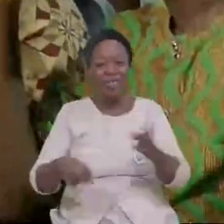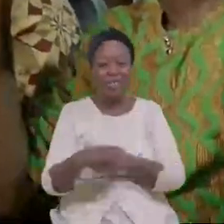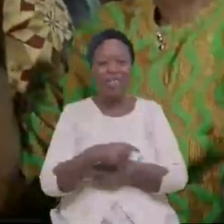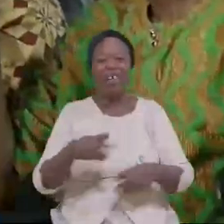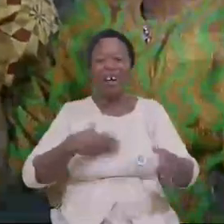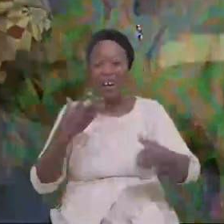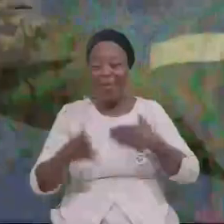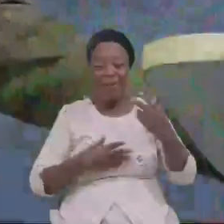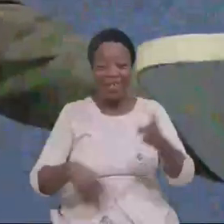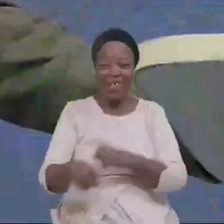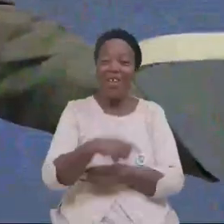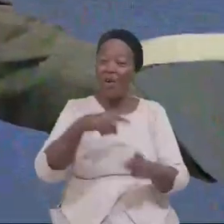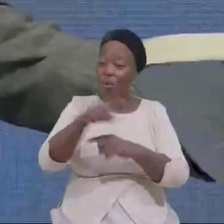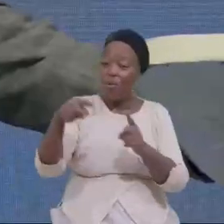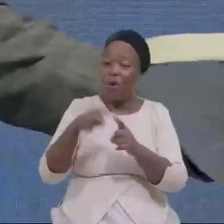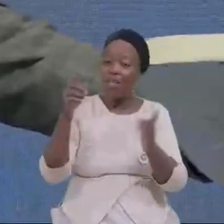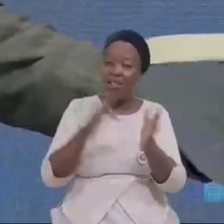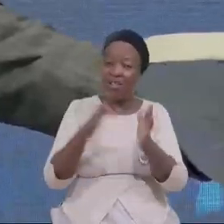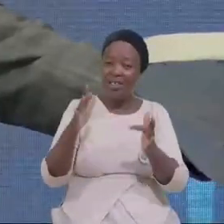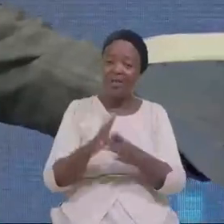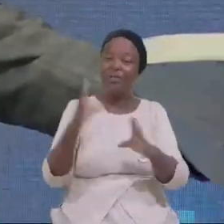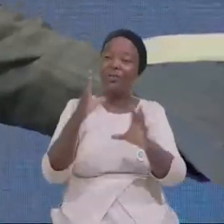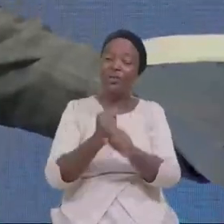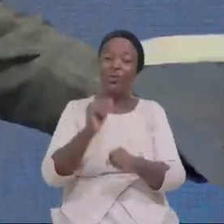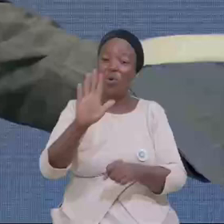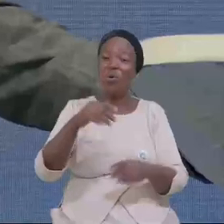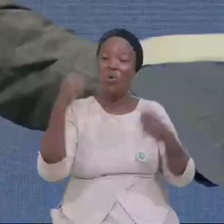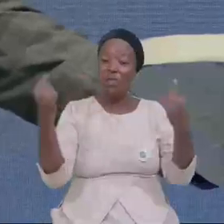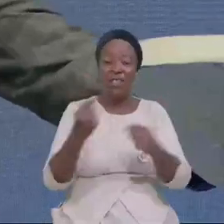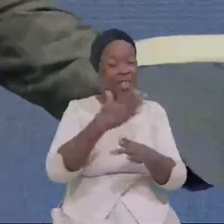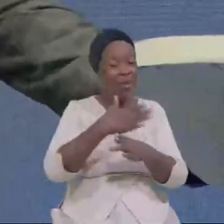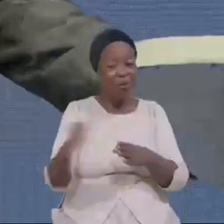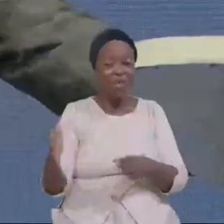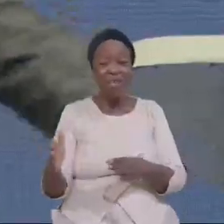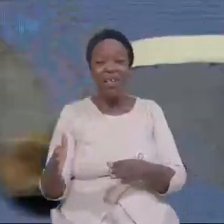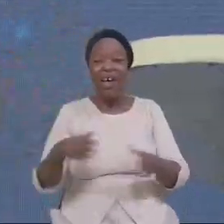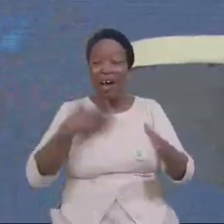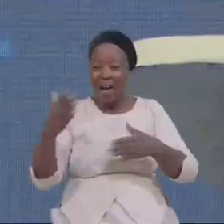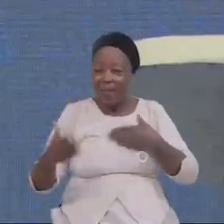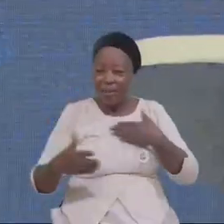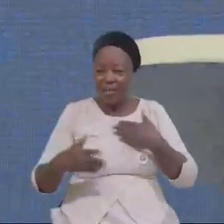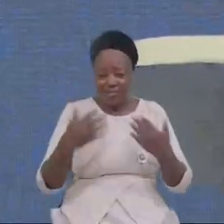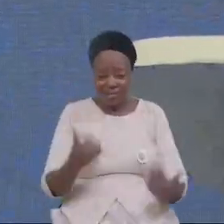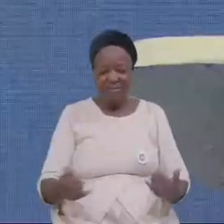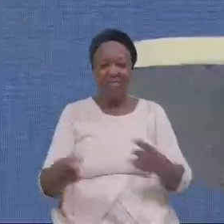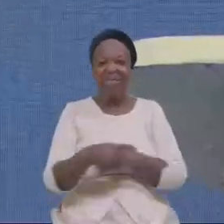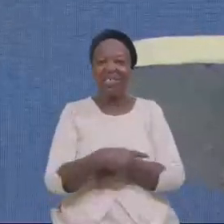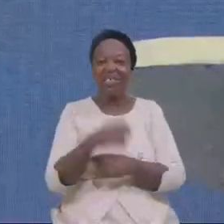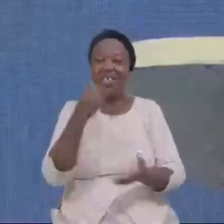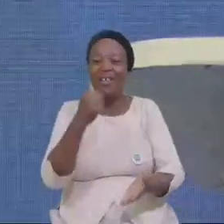Joue heureux, où Jésus ôta mes péchés, joue heureux aujourd'hui. Amen.